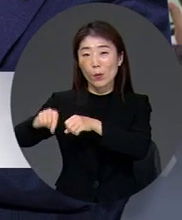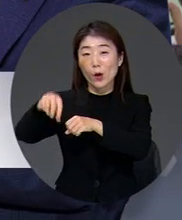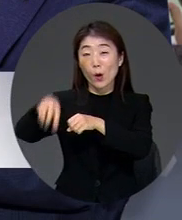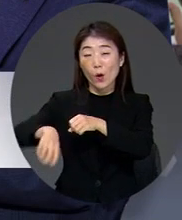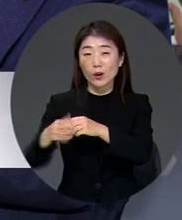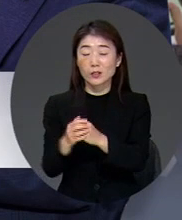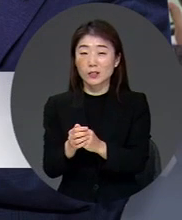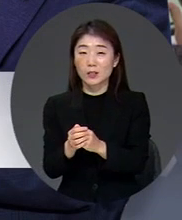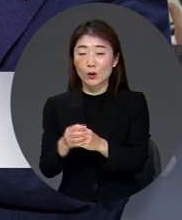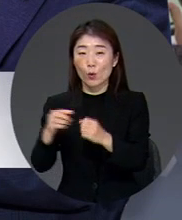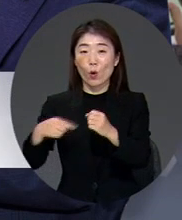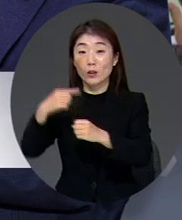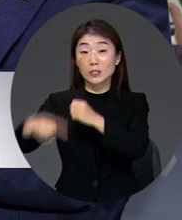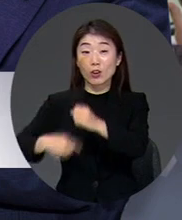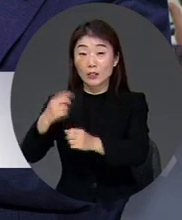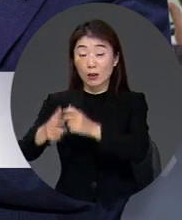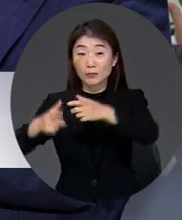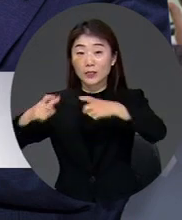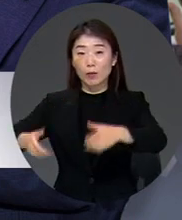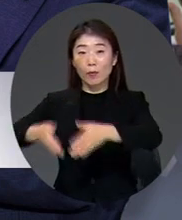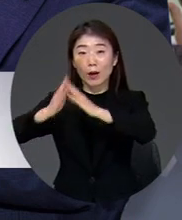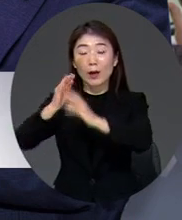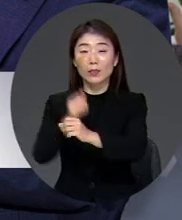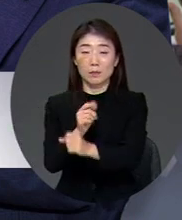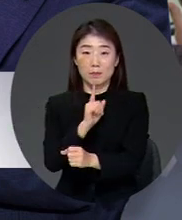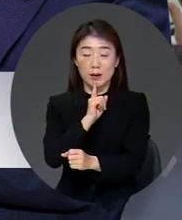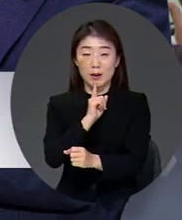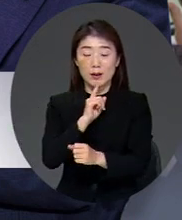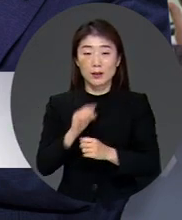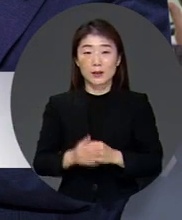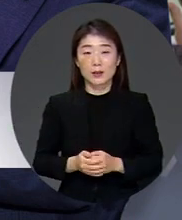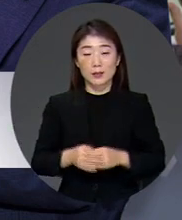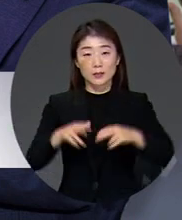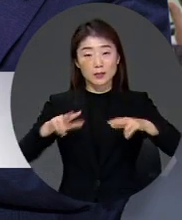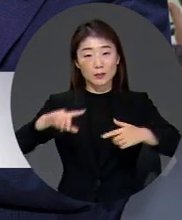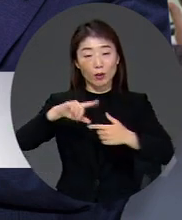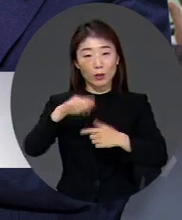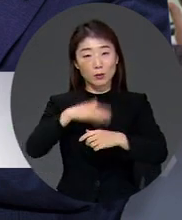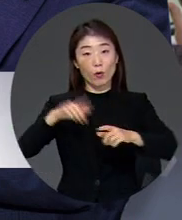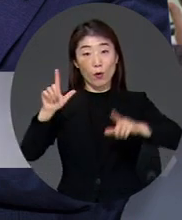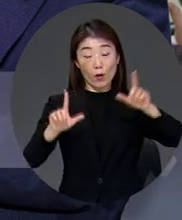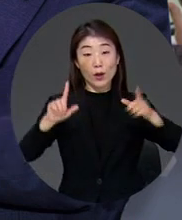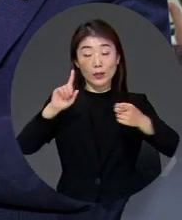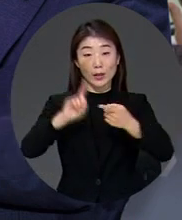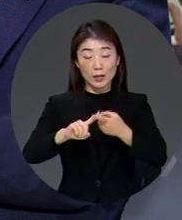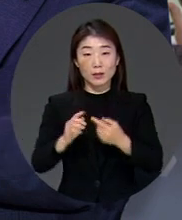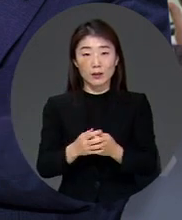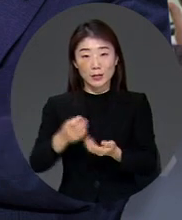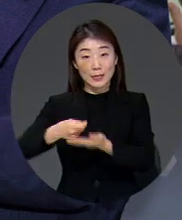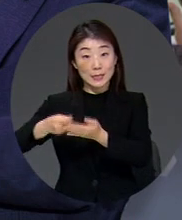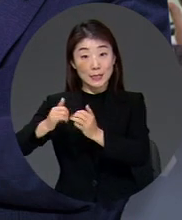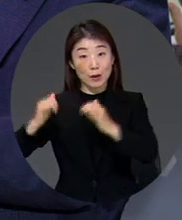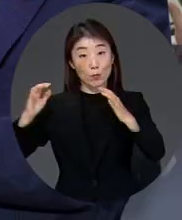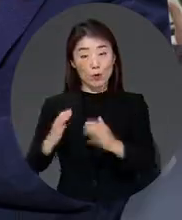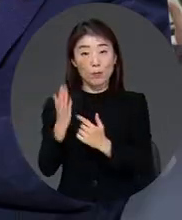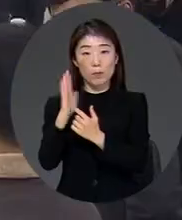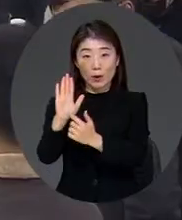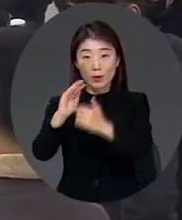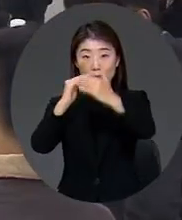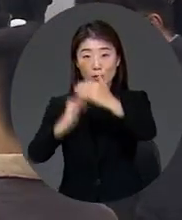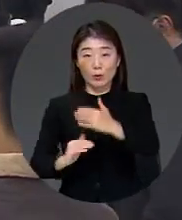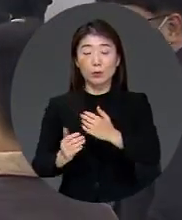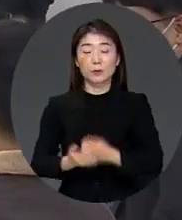밝혔습니다. 이 밖에 경남 현안과 관련한 박 지사의 기자간담회 내용을 정리했습니다. 김태석 기자입니다.